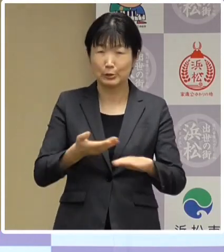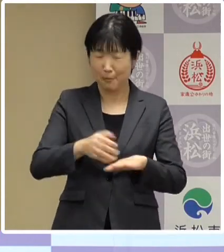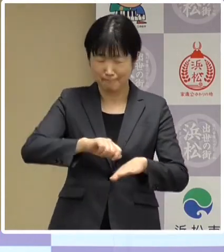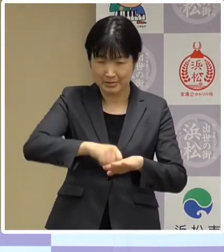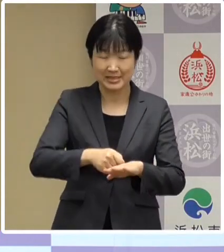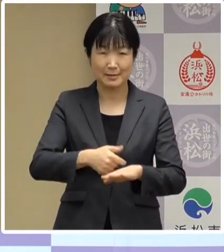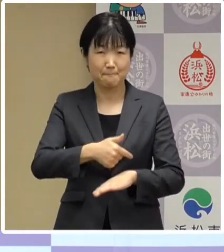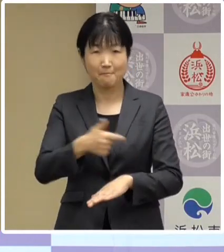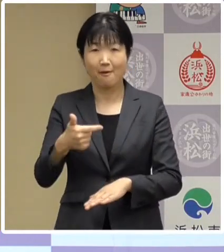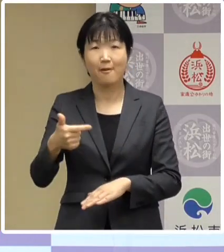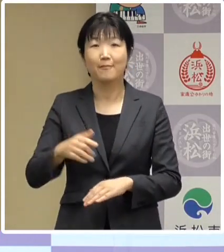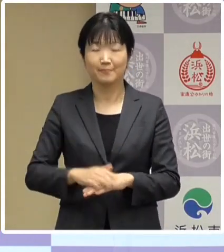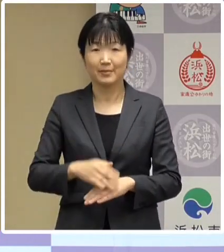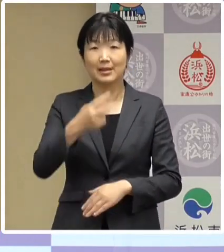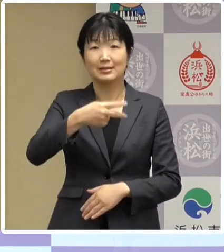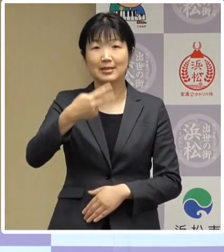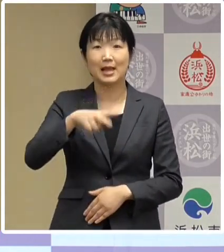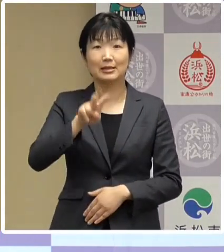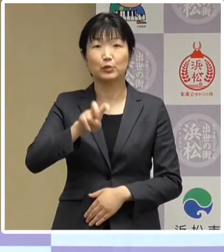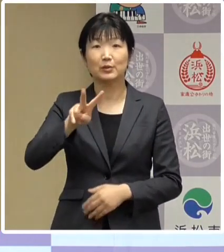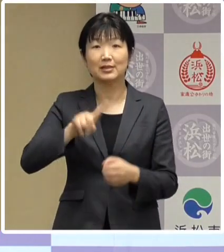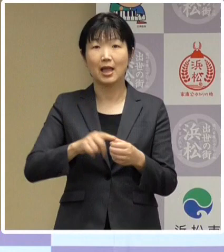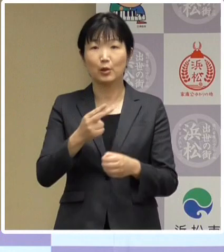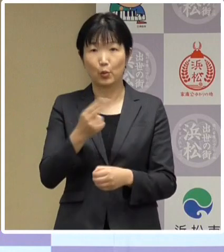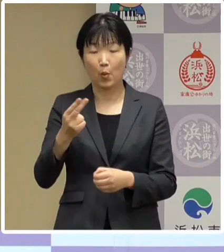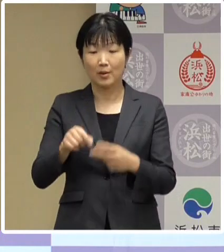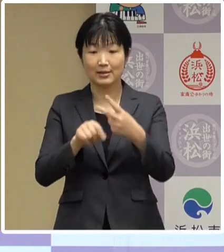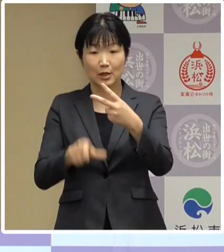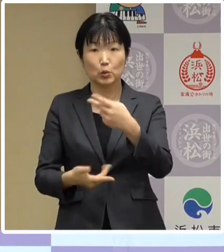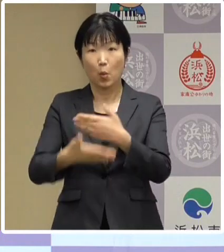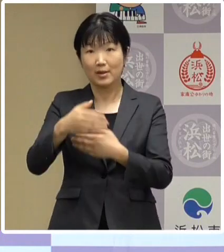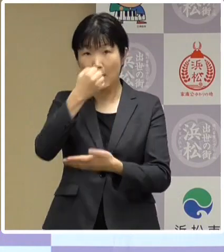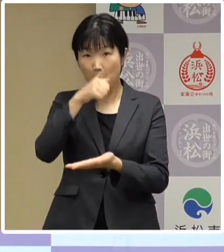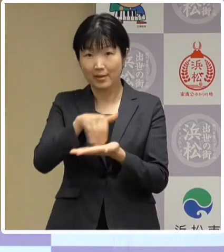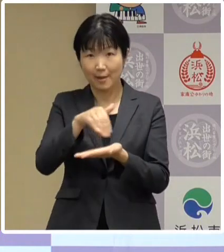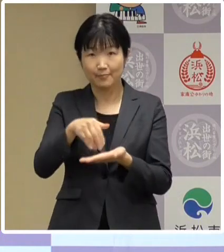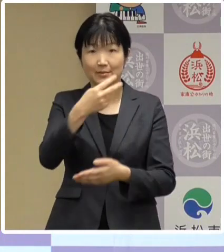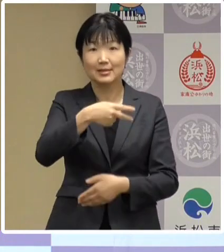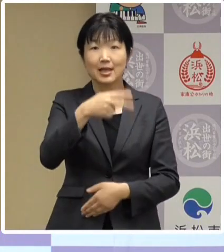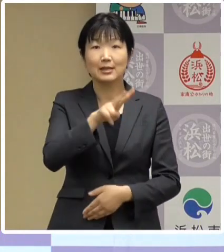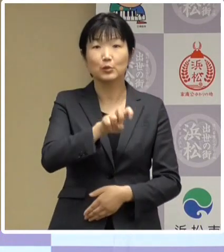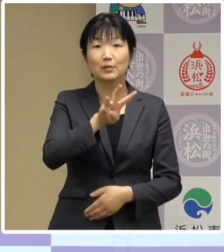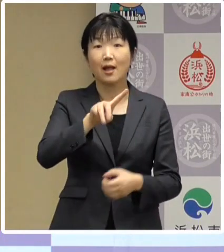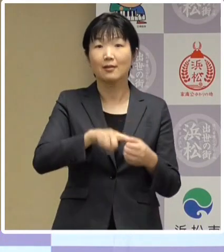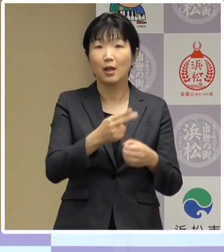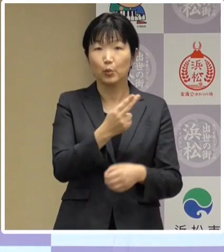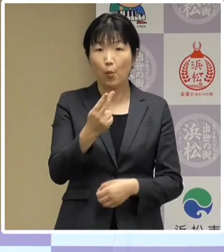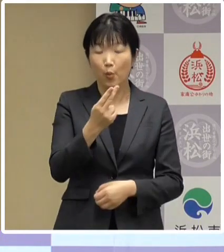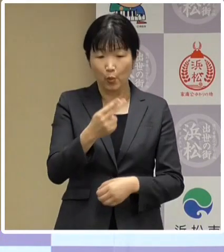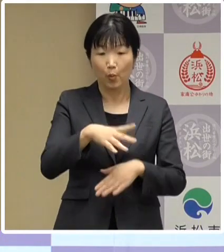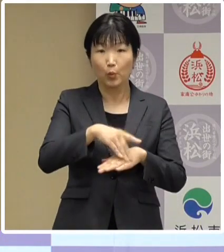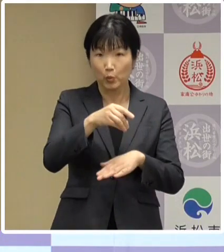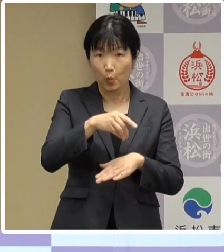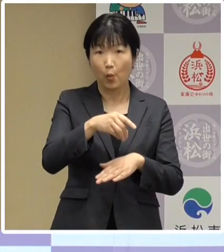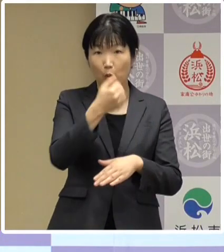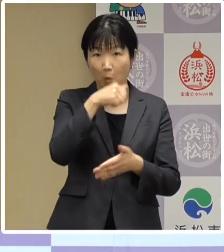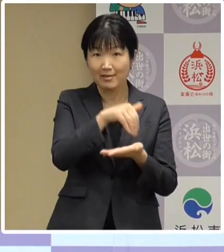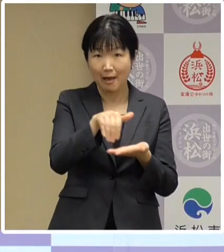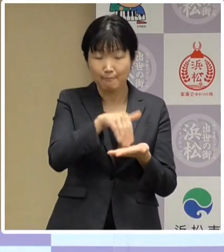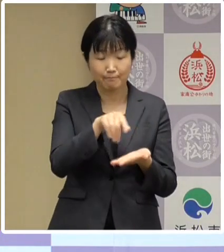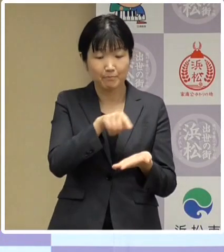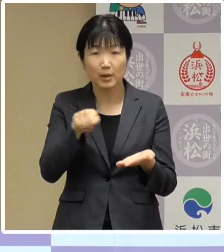。2022年度2月補正予算および2023年度当初予算を踏まえ